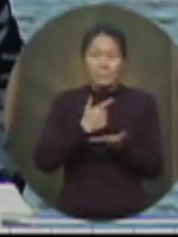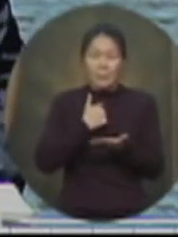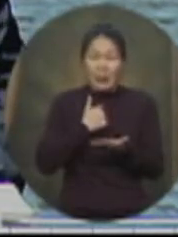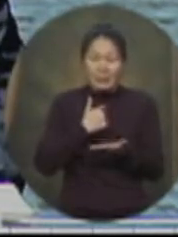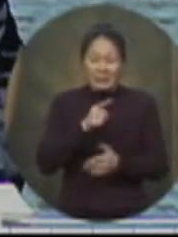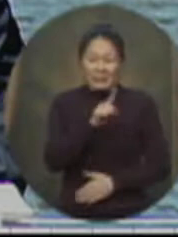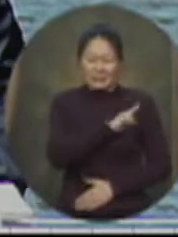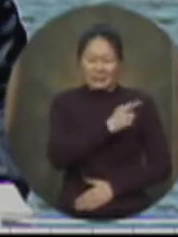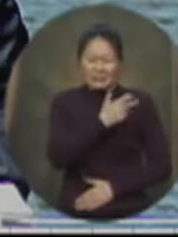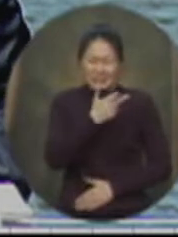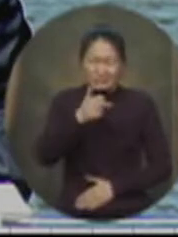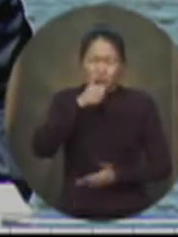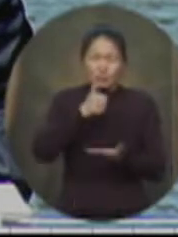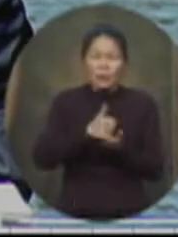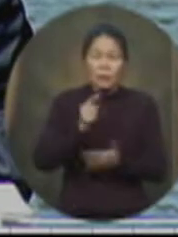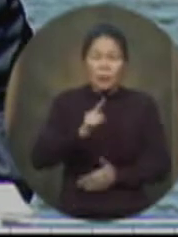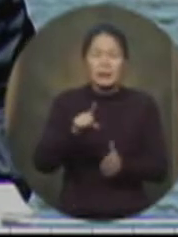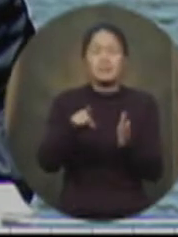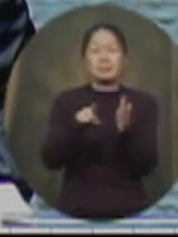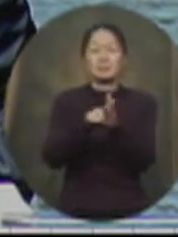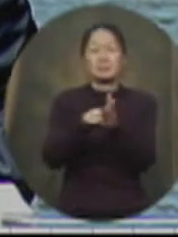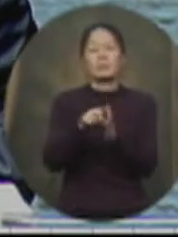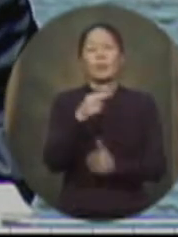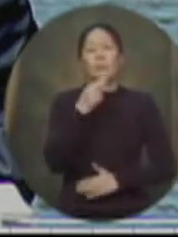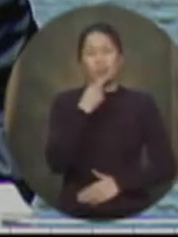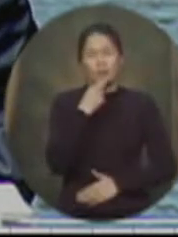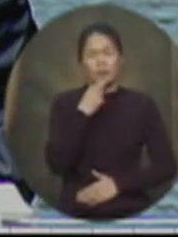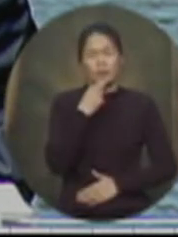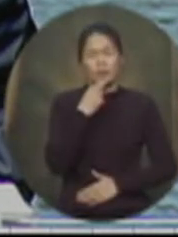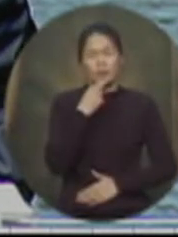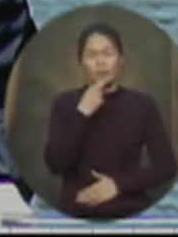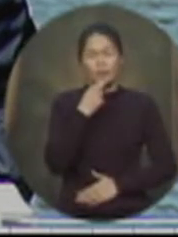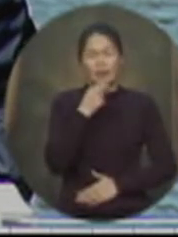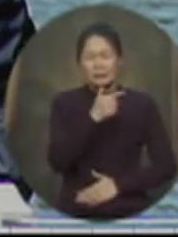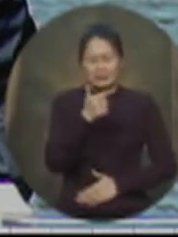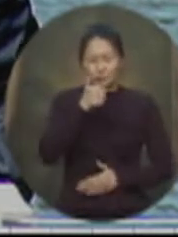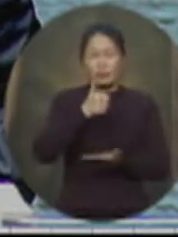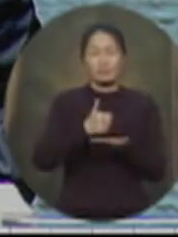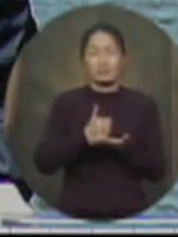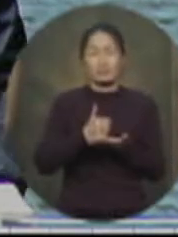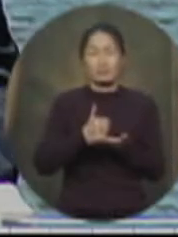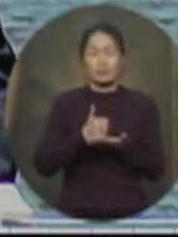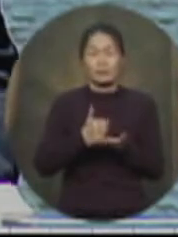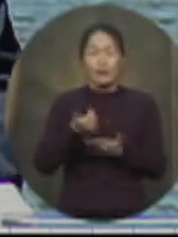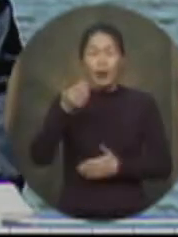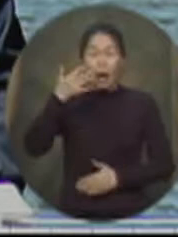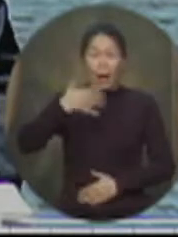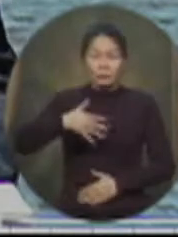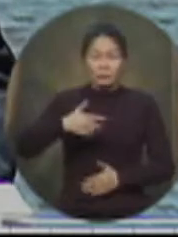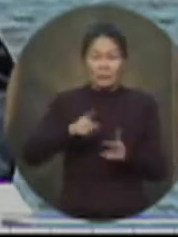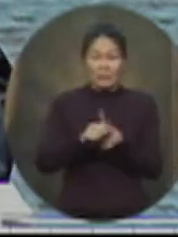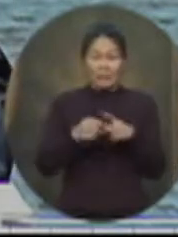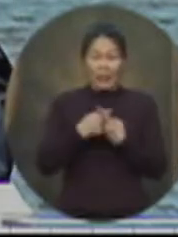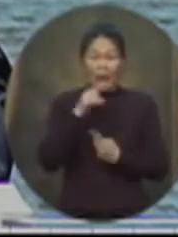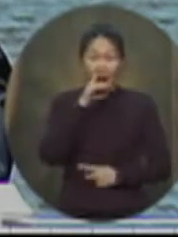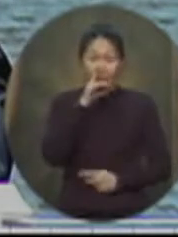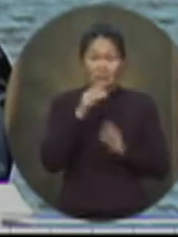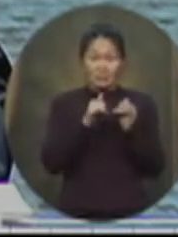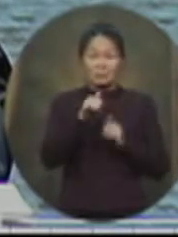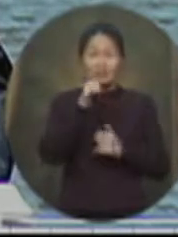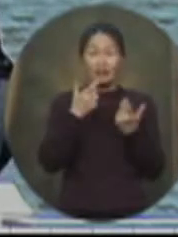중이에요 믿음이 없는 것이 그렇게 큰 죄입니다 아직도 이해가 안되시는 분이 있으실